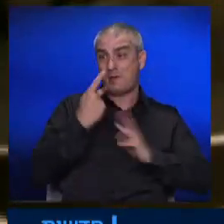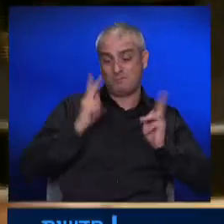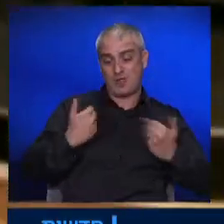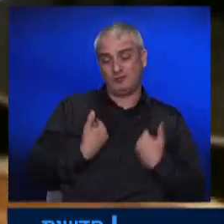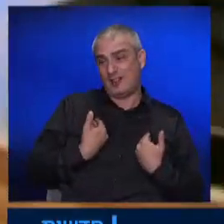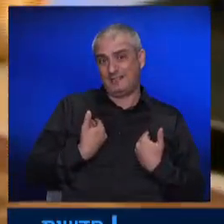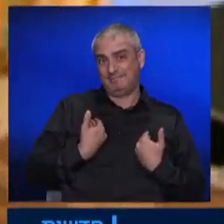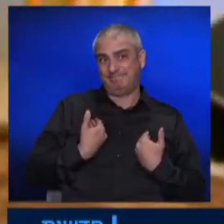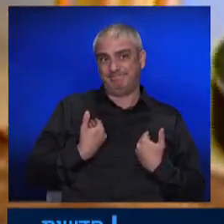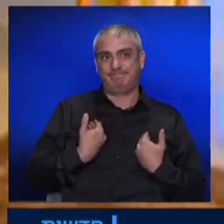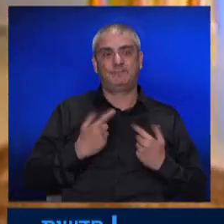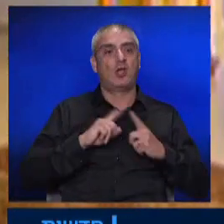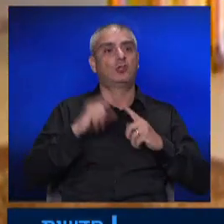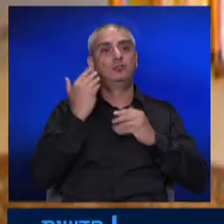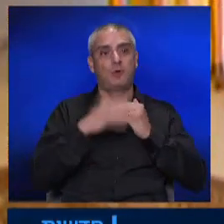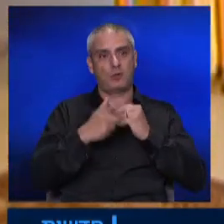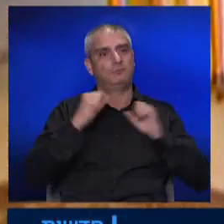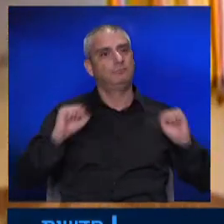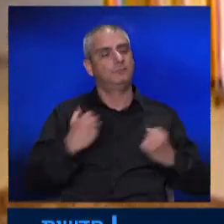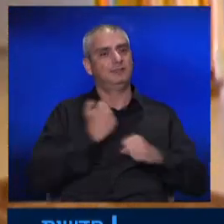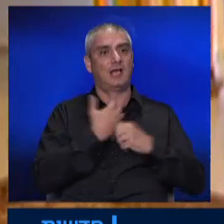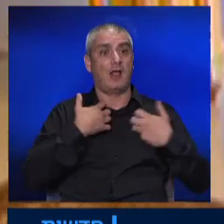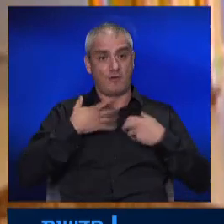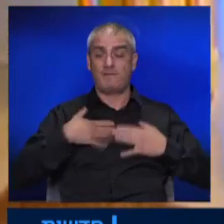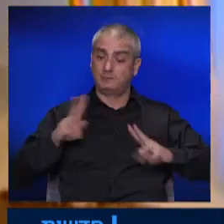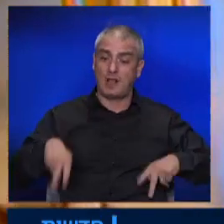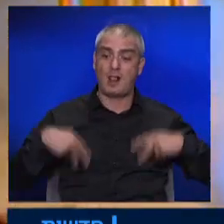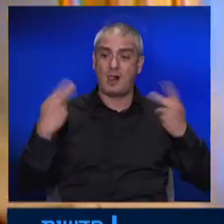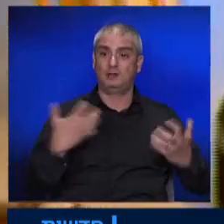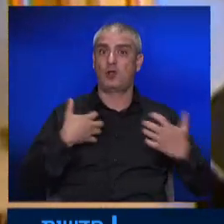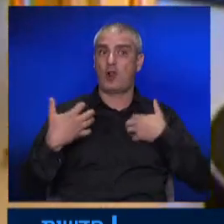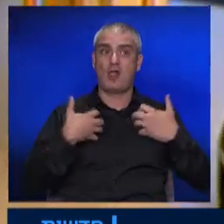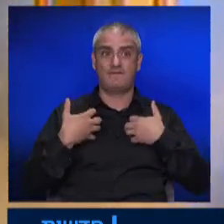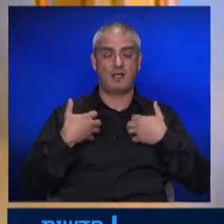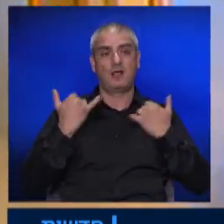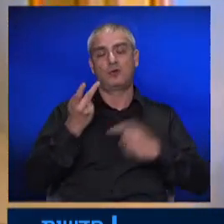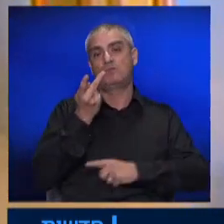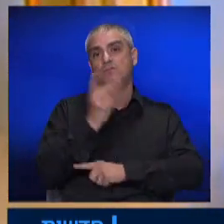בחודשים האחרונים עמל על מופע ותכנן לחזור לבמות. היום הלך לעולמו, בן